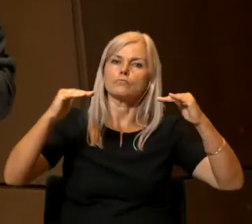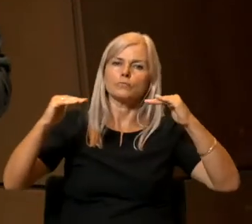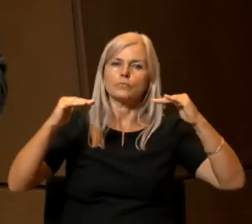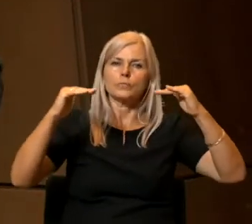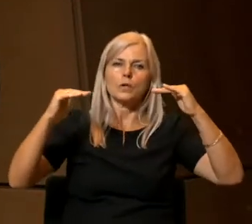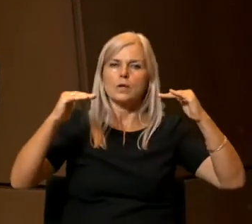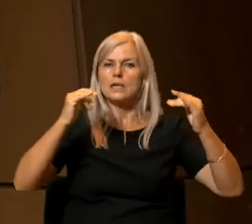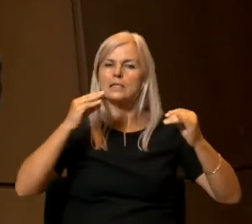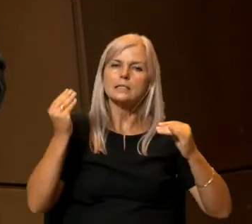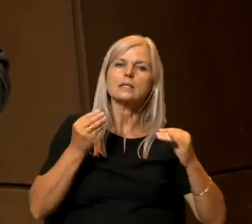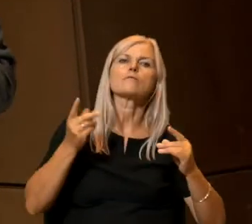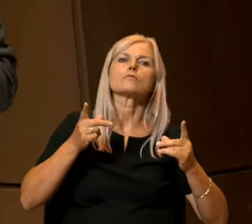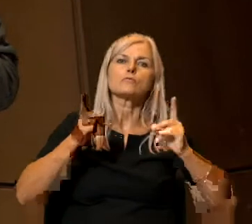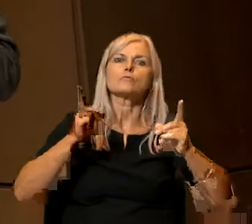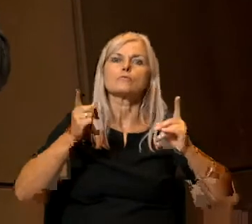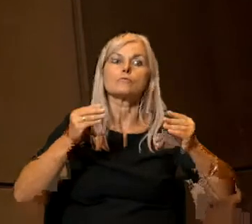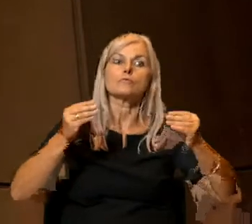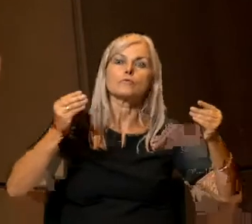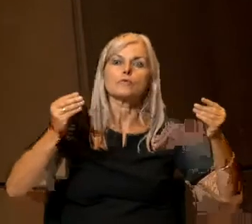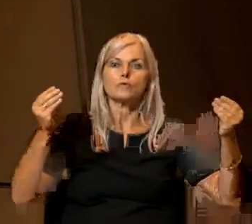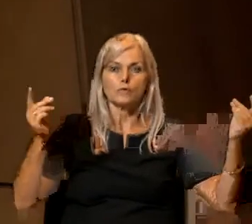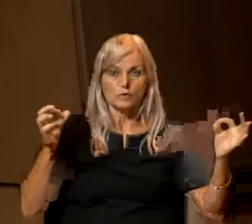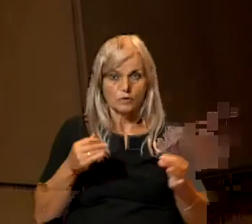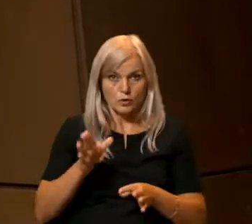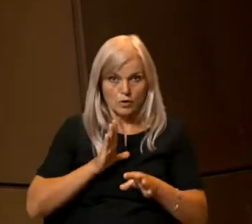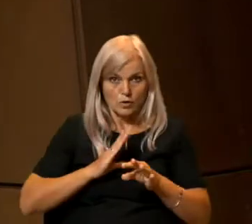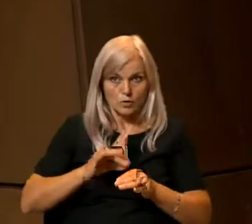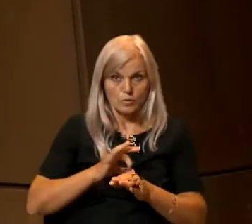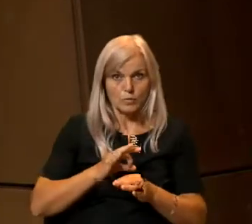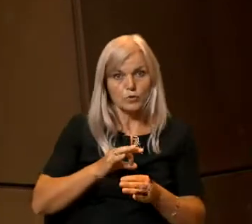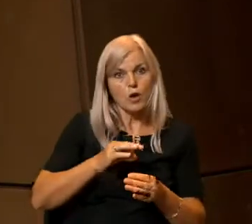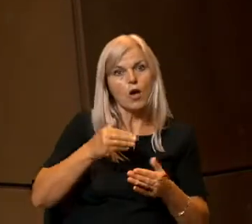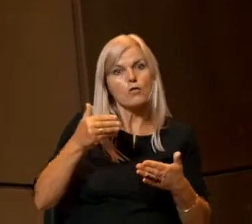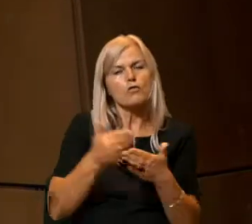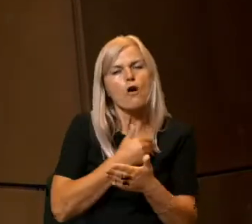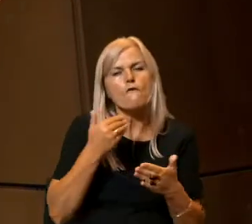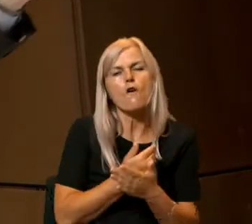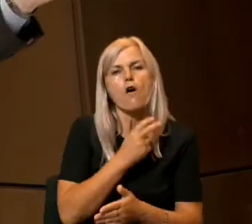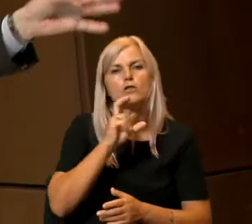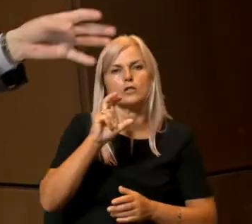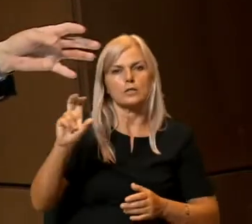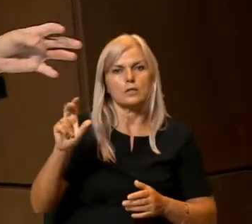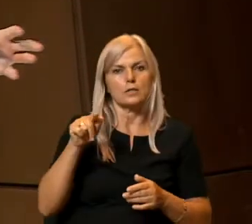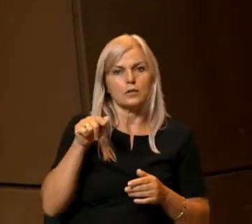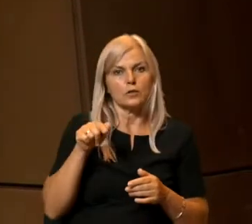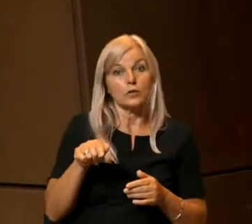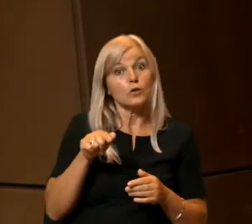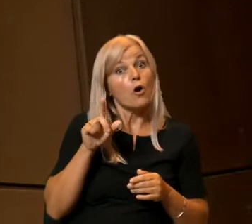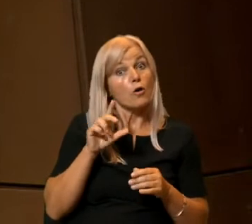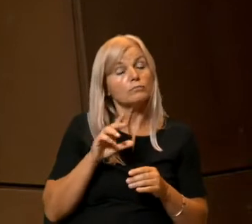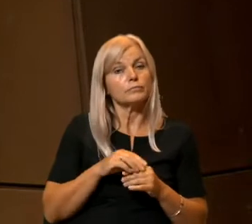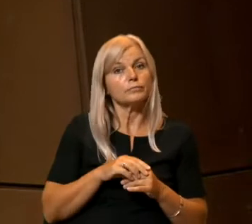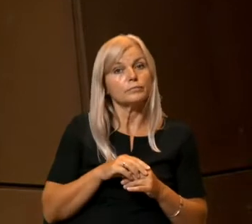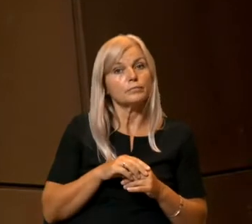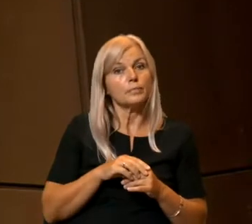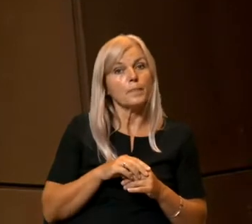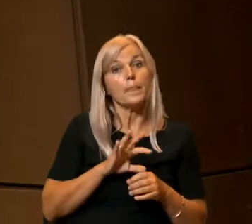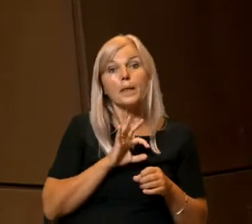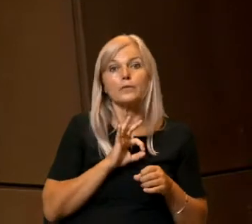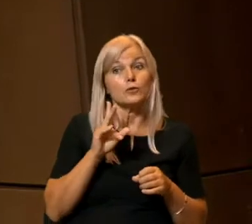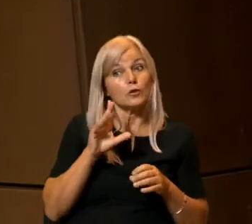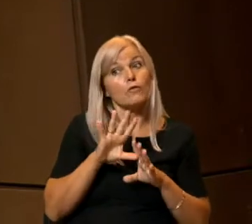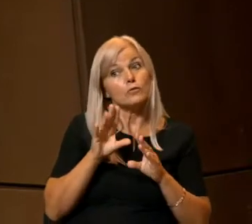przyspieszać, rozrastać się i być innowacyjnymi. I to prowadzi, choć nie chcę teraz za